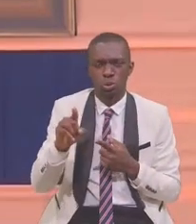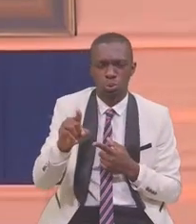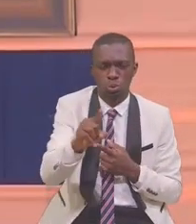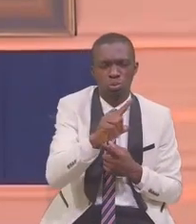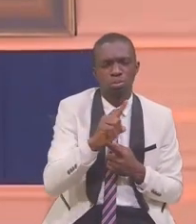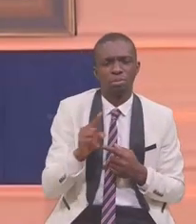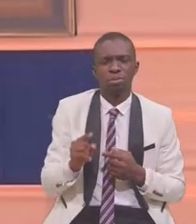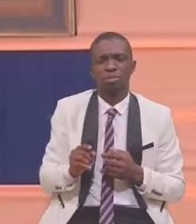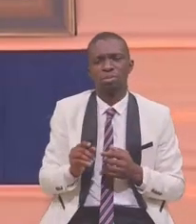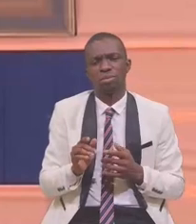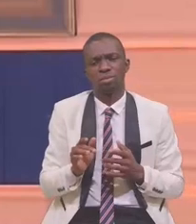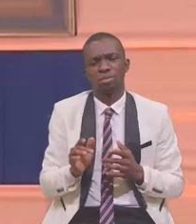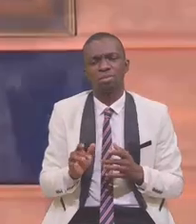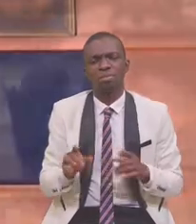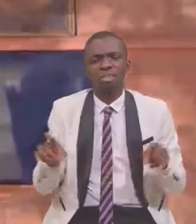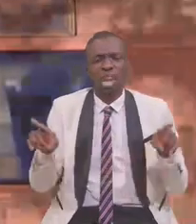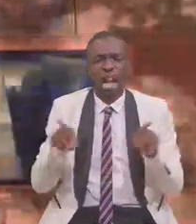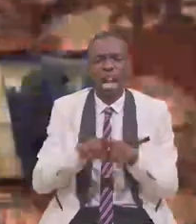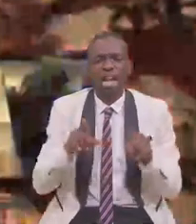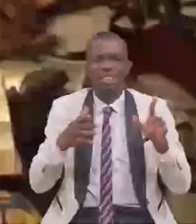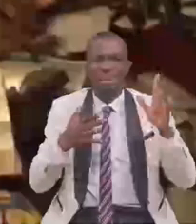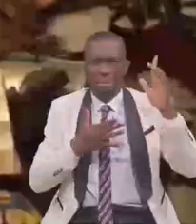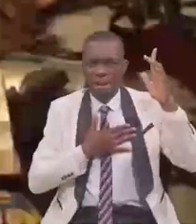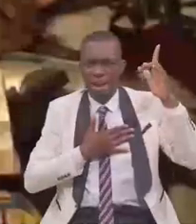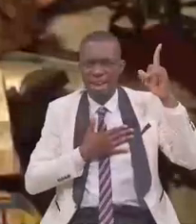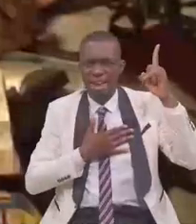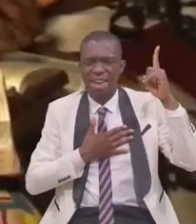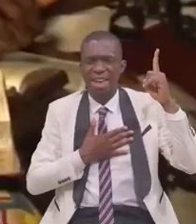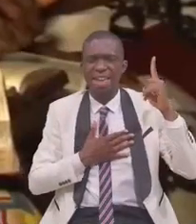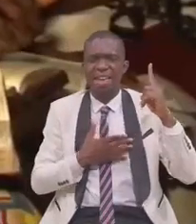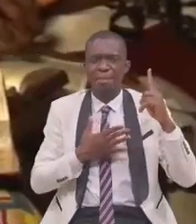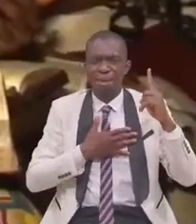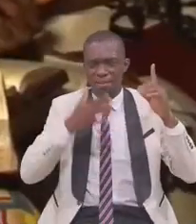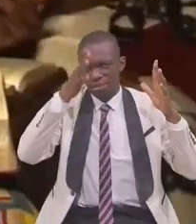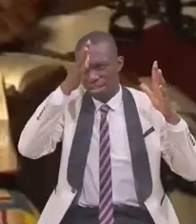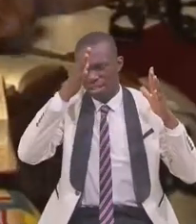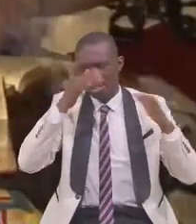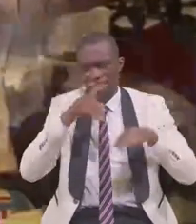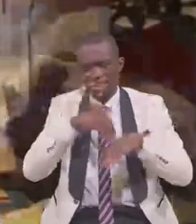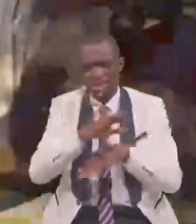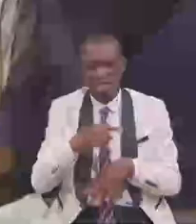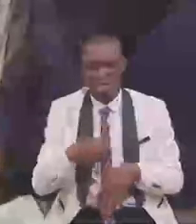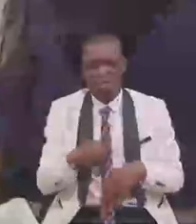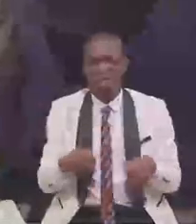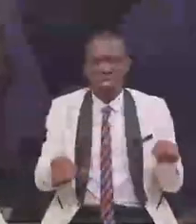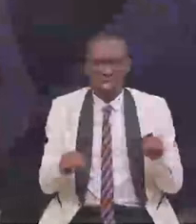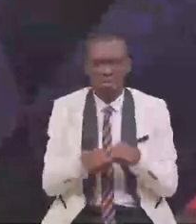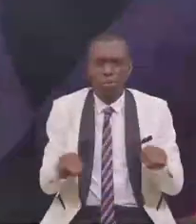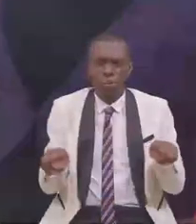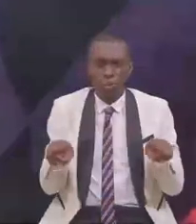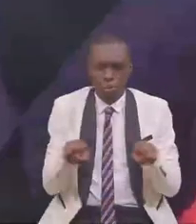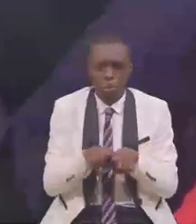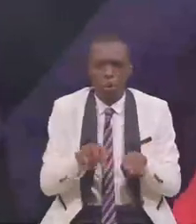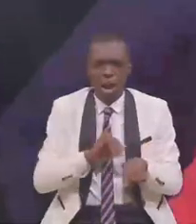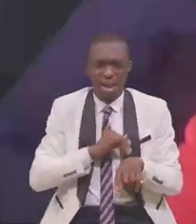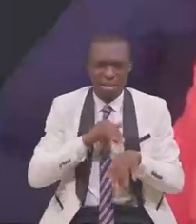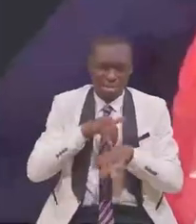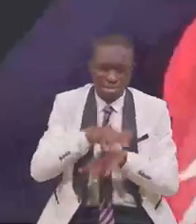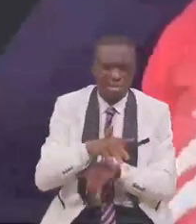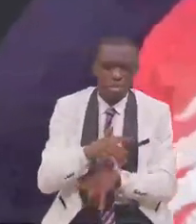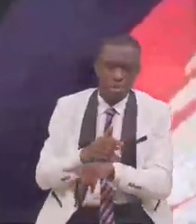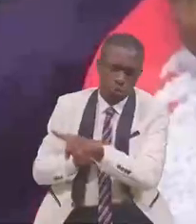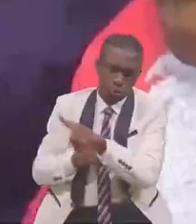soit avec vous. Comme le Père m'a envoyé, moi aussi, je vous envoie. » Allons